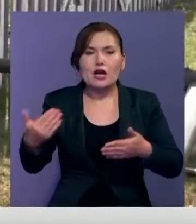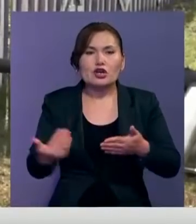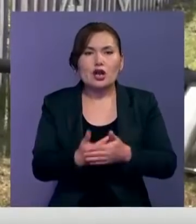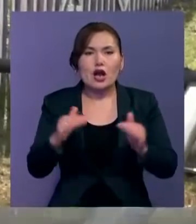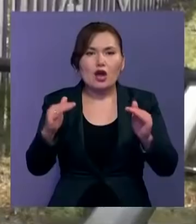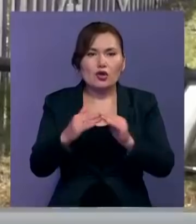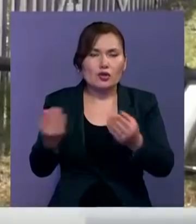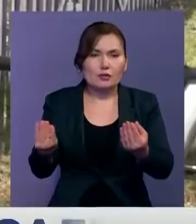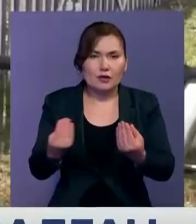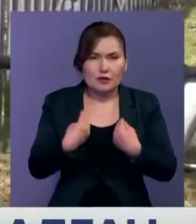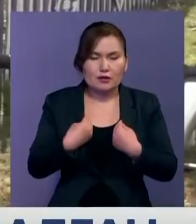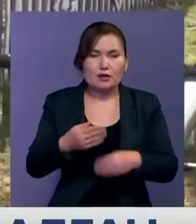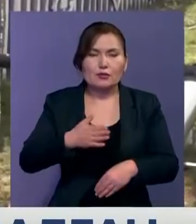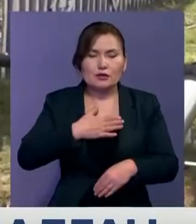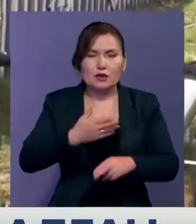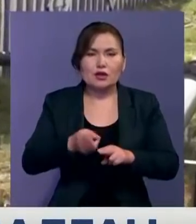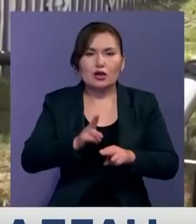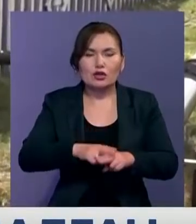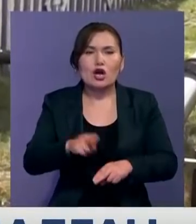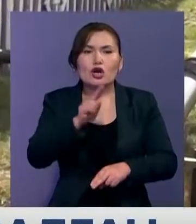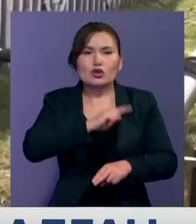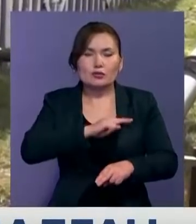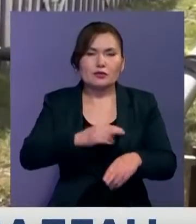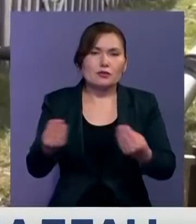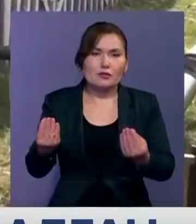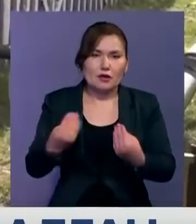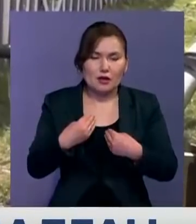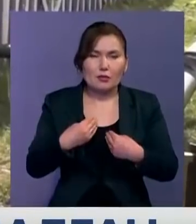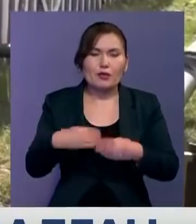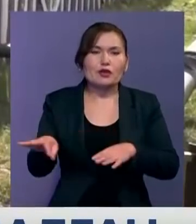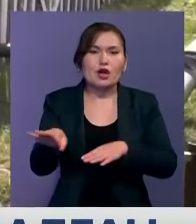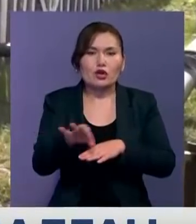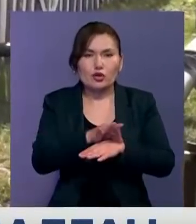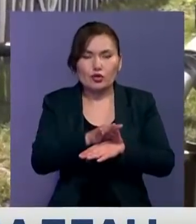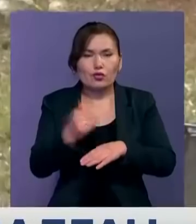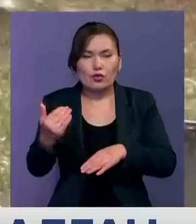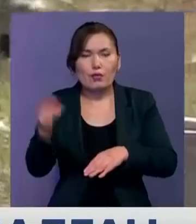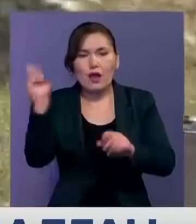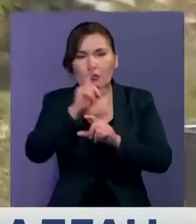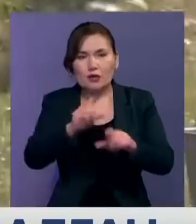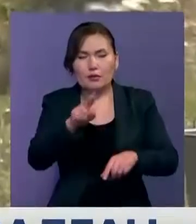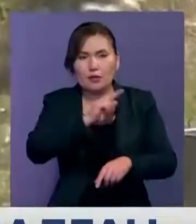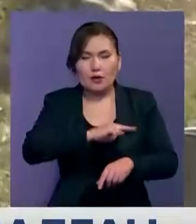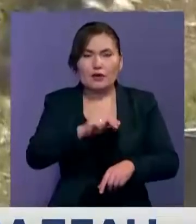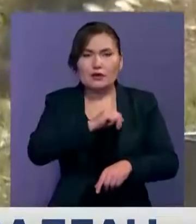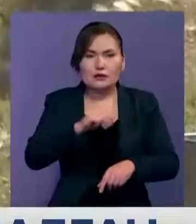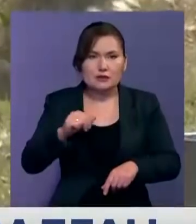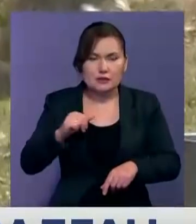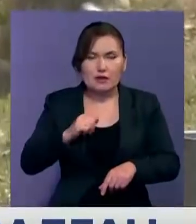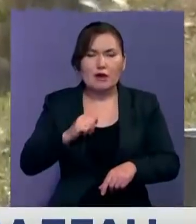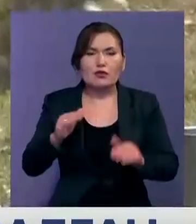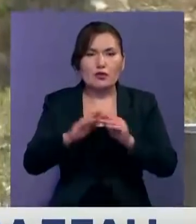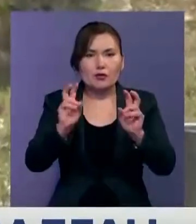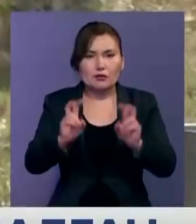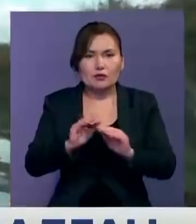бізге. Жұмыс берді келесі ала. Күйім қазір мектепте, мен қазір өзім декретте. Осы ауыл туралы естігесін, сосын